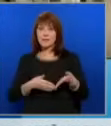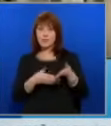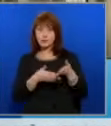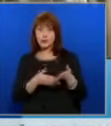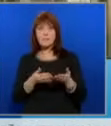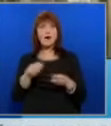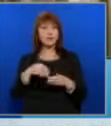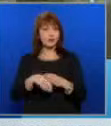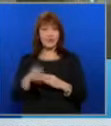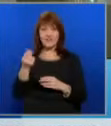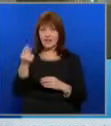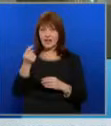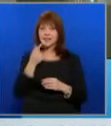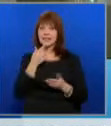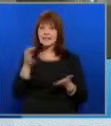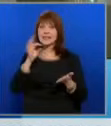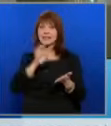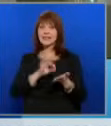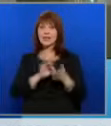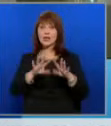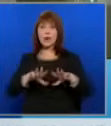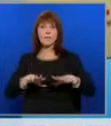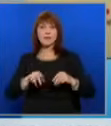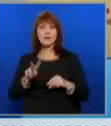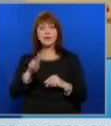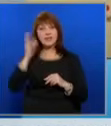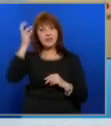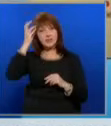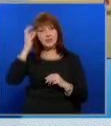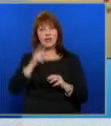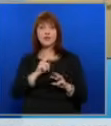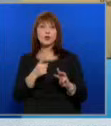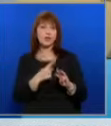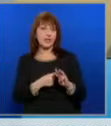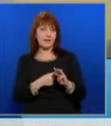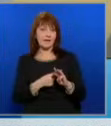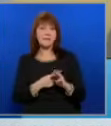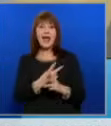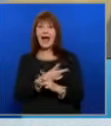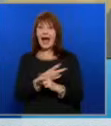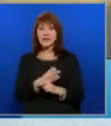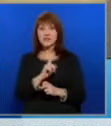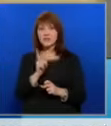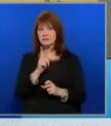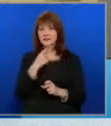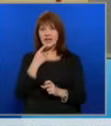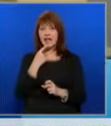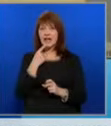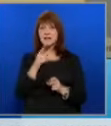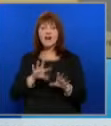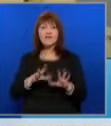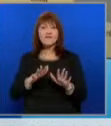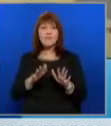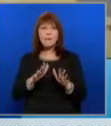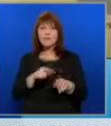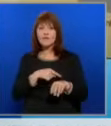включително финансова, за да се стигне до приемането на двете страни в Шенген. От друга страна, Австрия дори не споменава времеви хоризонт